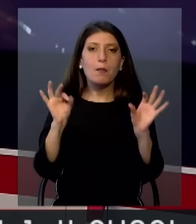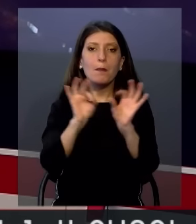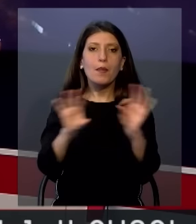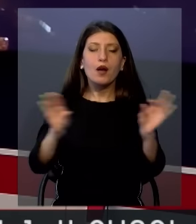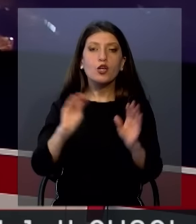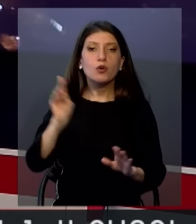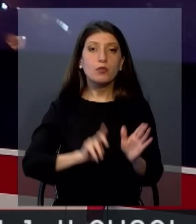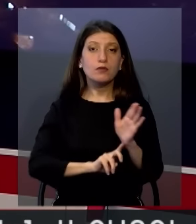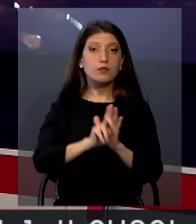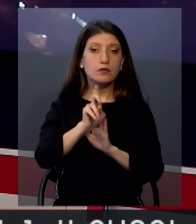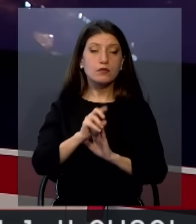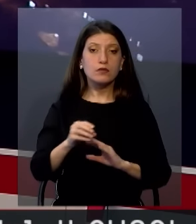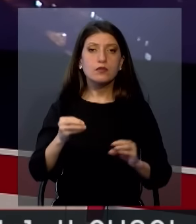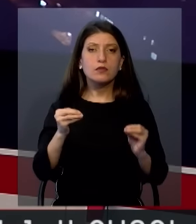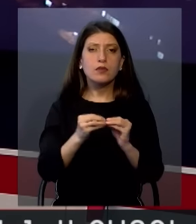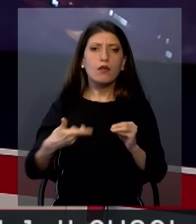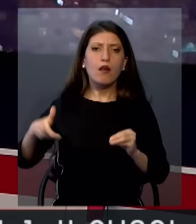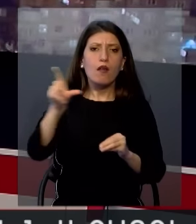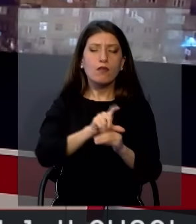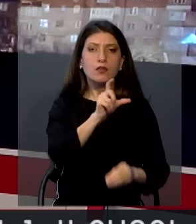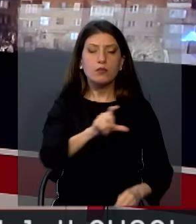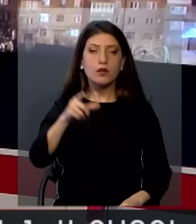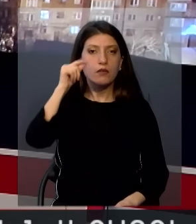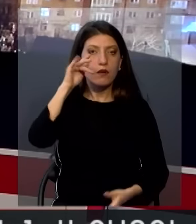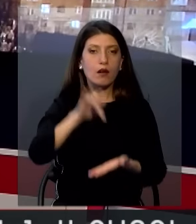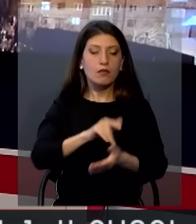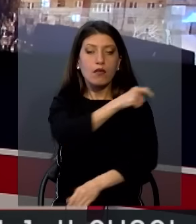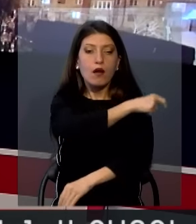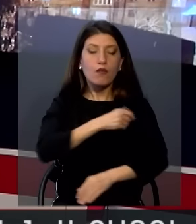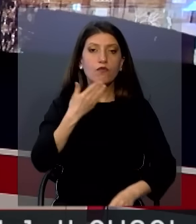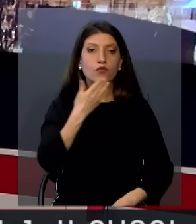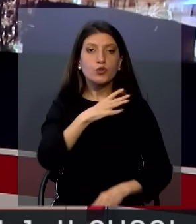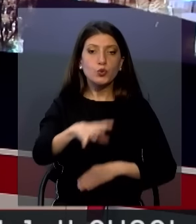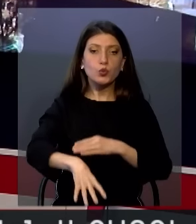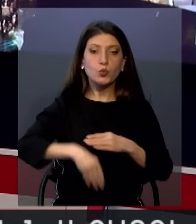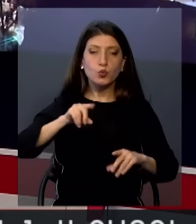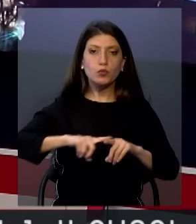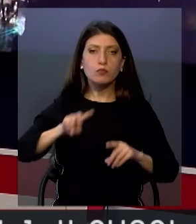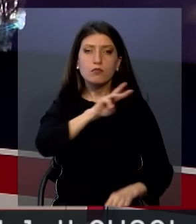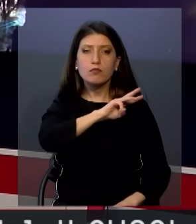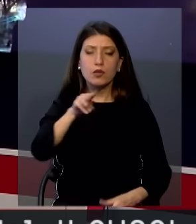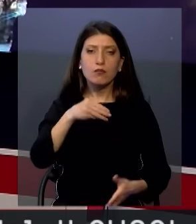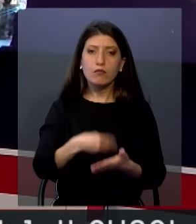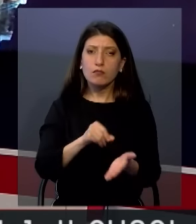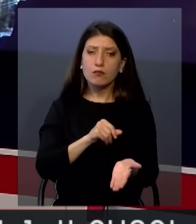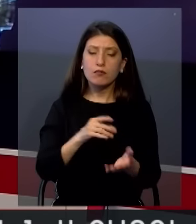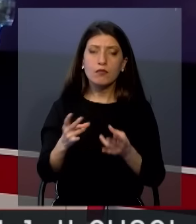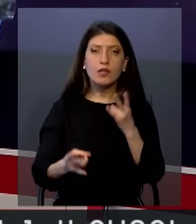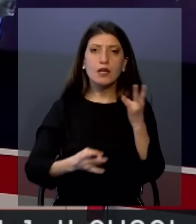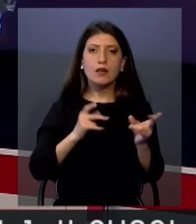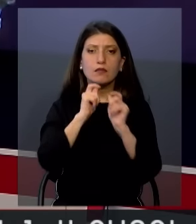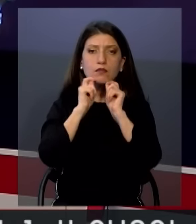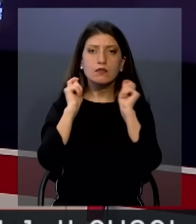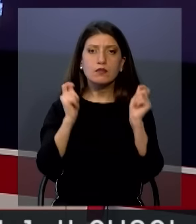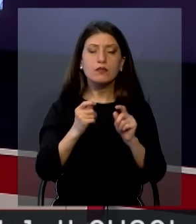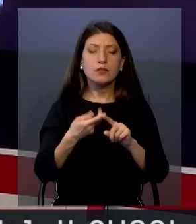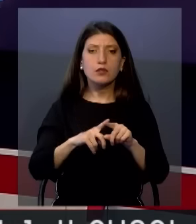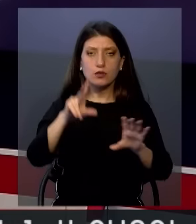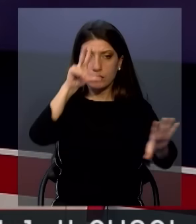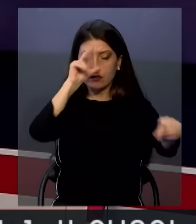շաբաթվա սկզբին։ Տասնյակ քաղաքացիներ Երևանի ավականու վերջին ընտրությունների շեմին միլիոնավոր դրամներ են նվիրաբերել իշխող